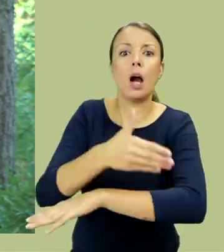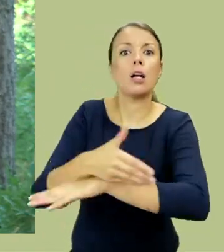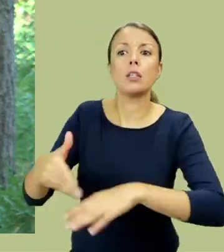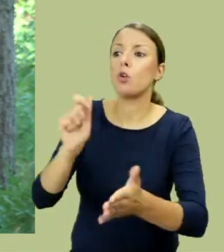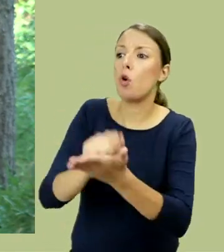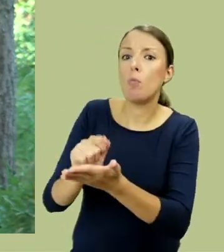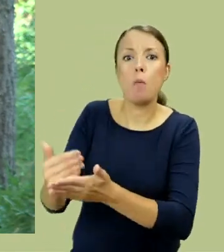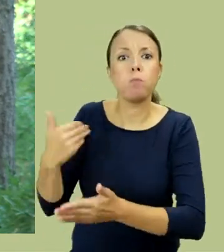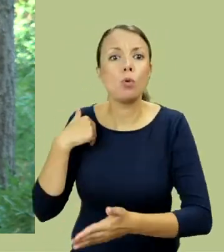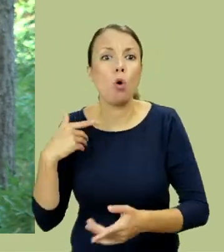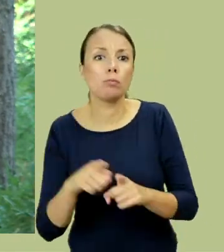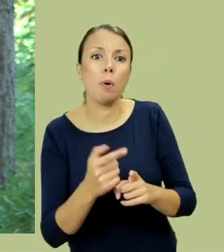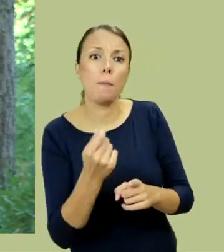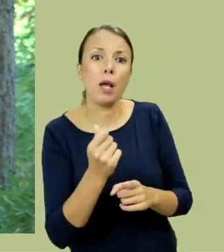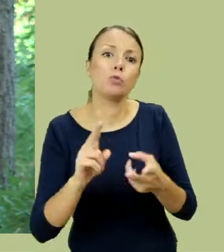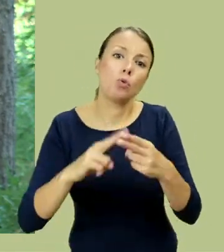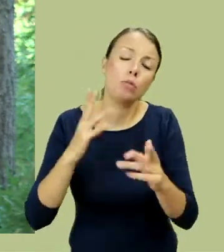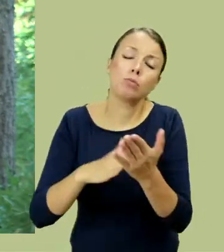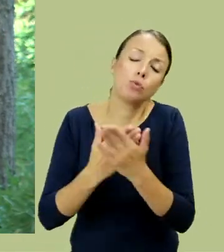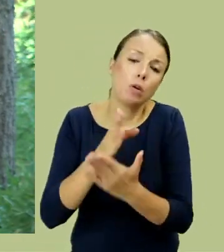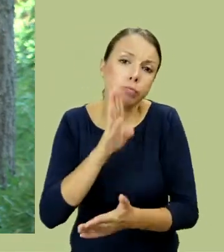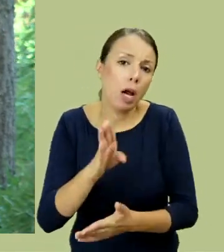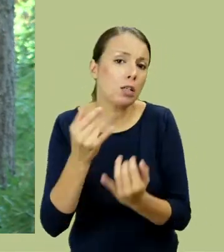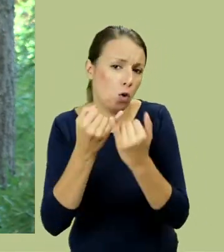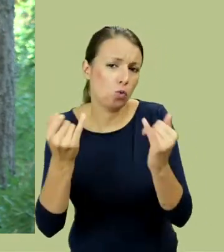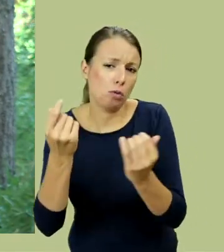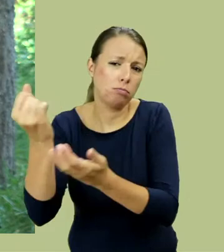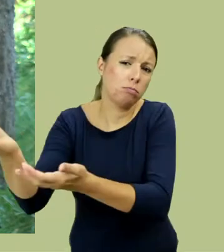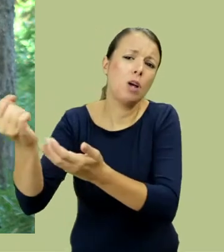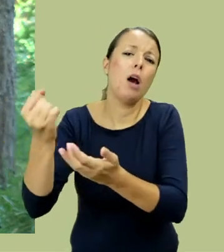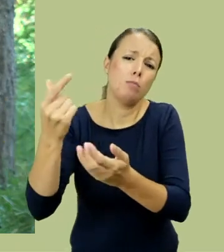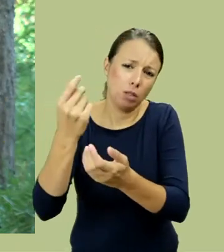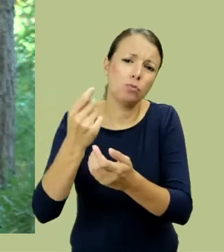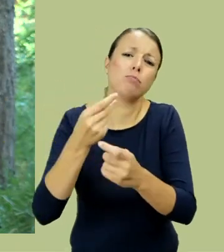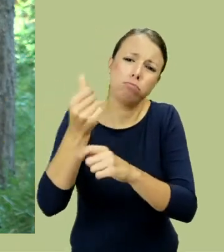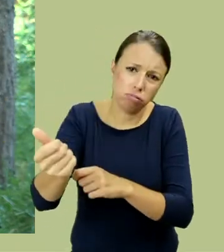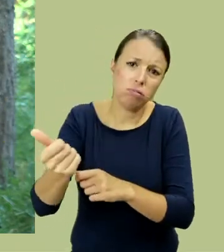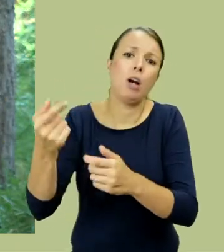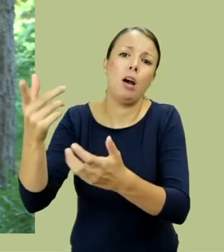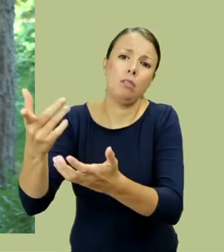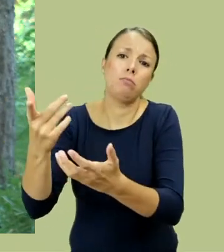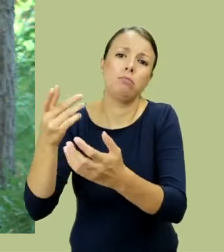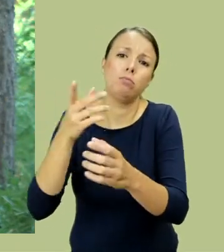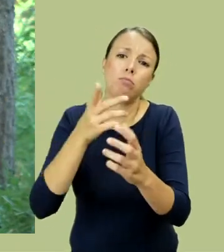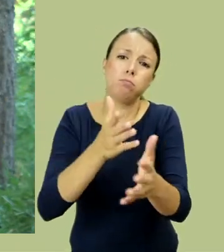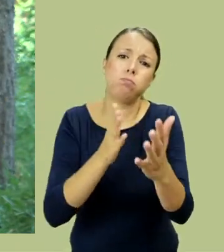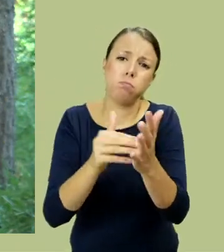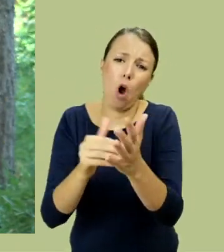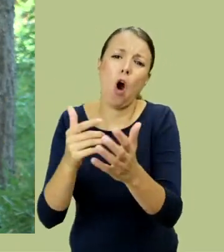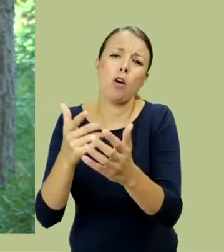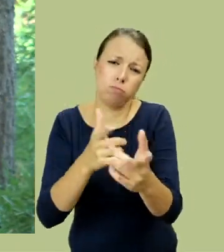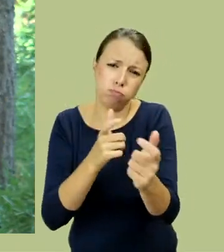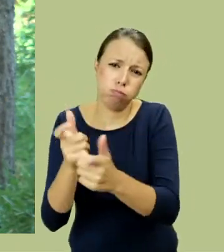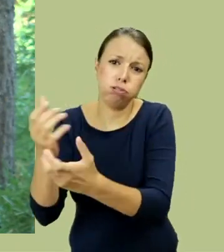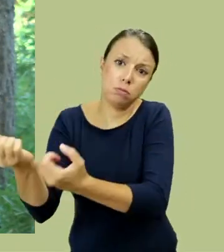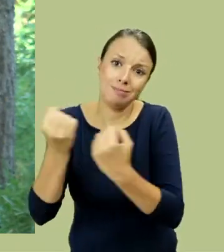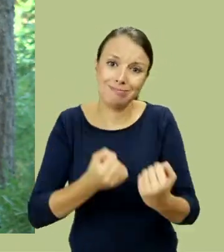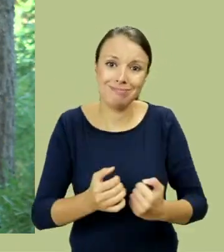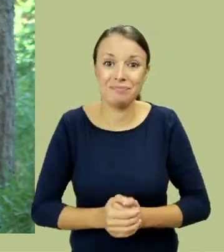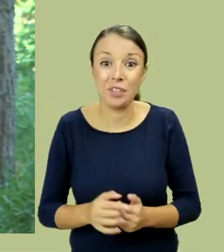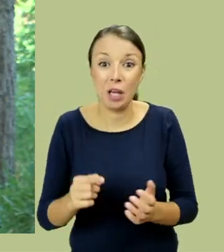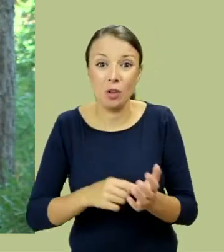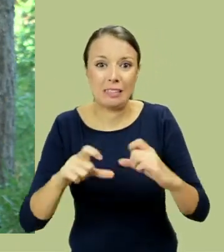z zagranicy, z Belgii przychodziły i te transporty, to wszystko było owiane ogromną tajemnicą. Ten